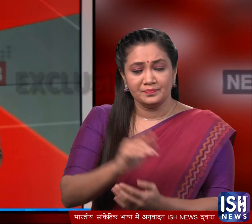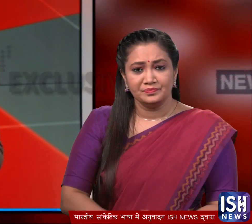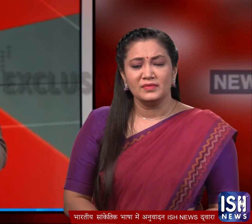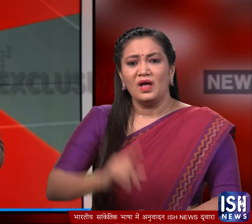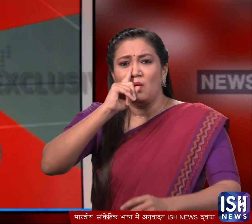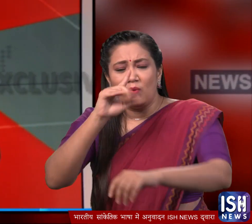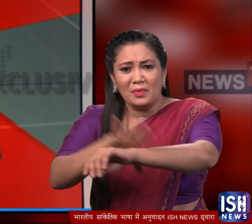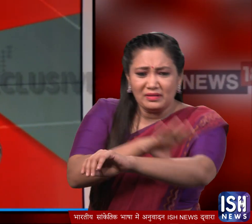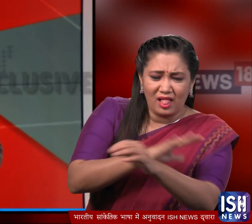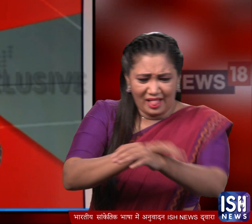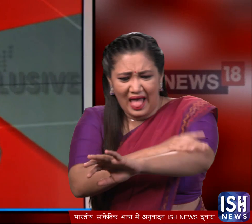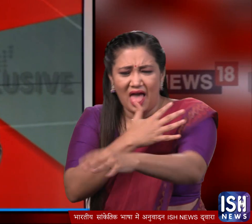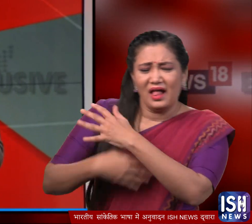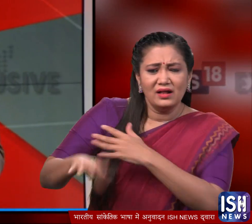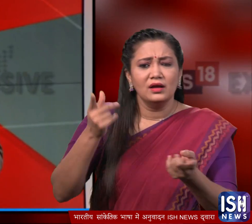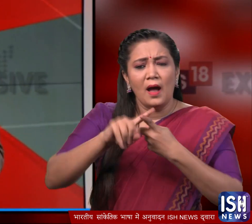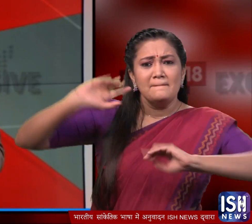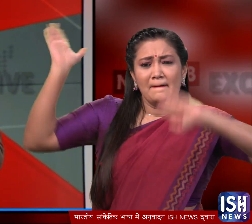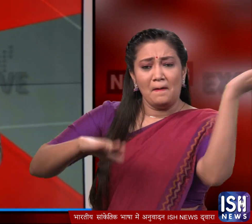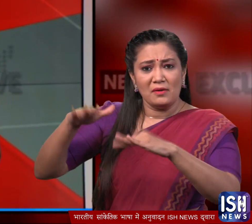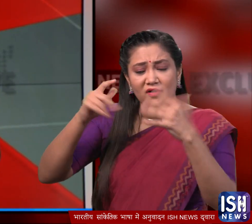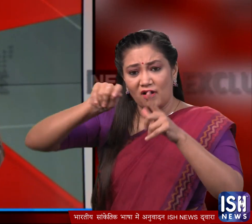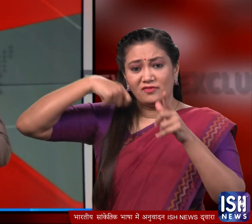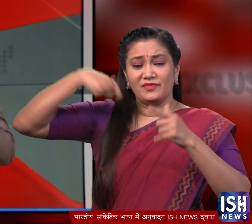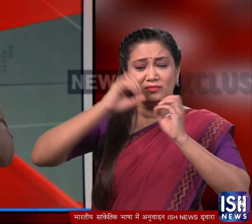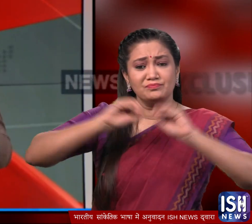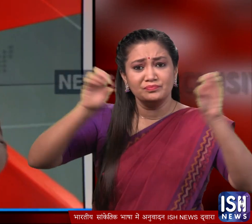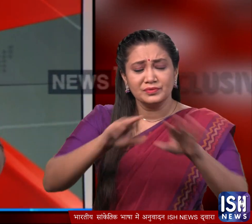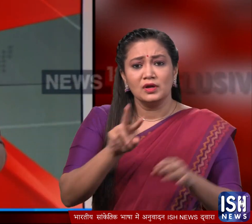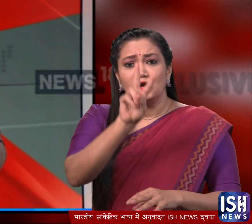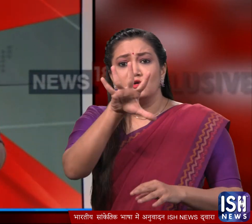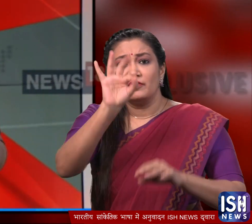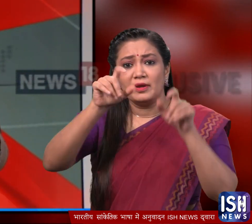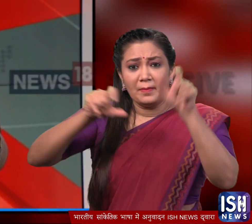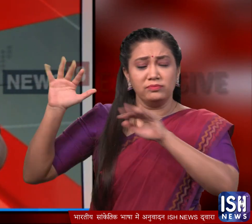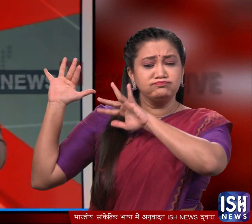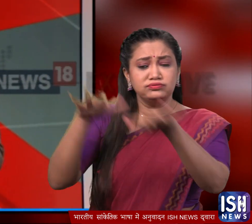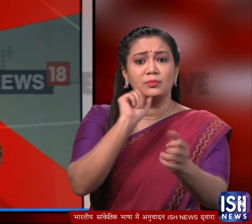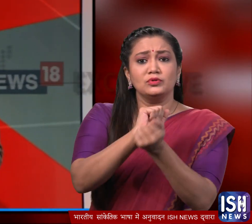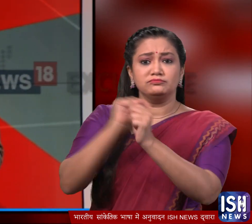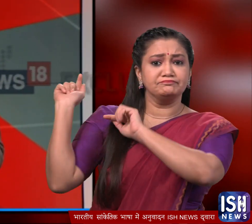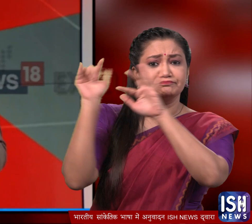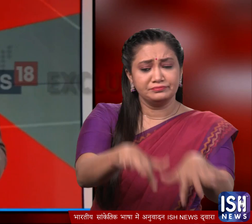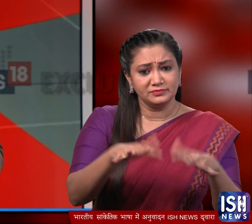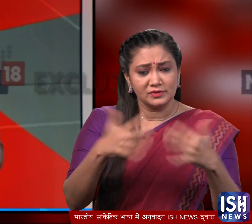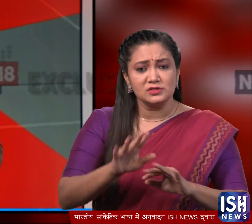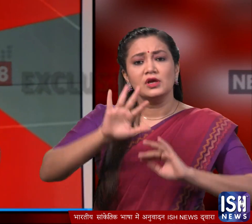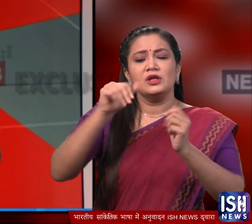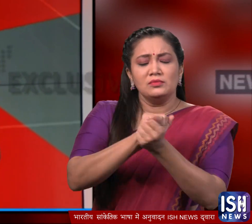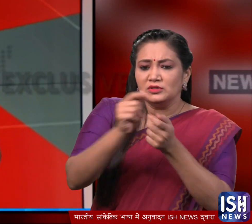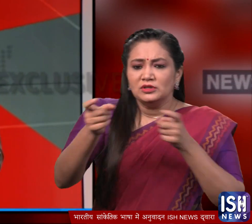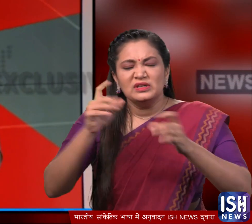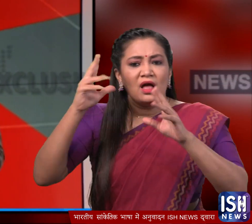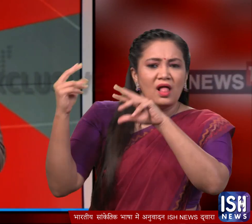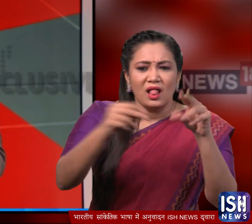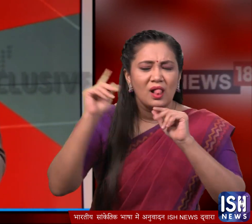ने महिलाओं के साथ छेड़छाड़ करने का आरोप लगाकर बुरी तरह पीटा और वीडियो वायरल होते ही करीब 250 लोगों की भीड़ ने थाने का घेराव कर दिया, जिन्हें पुलिस ने किसी भी तरह